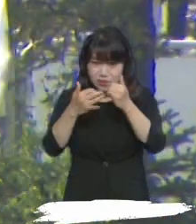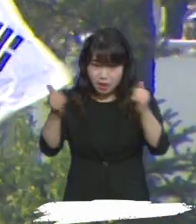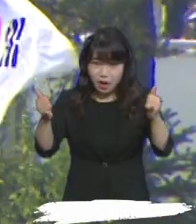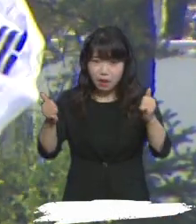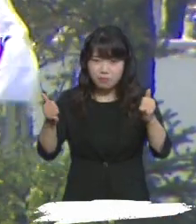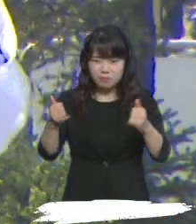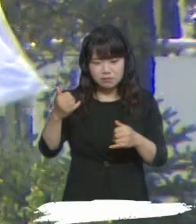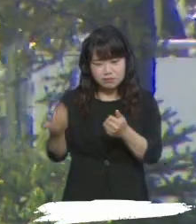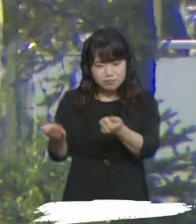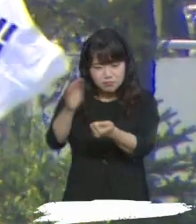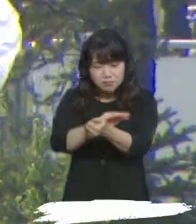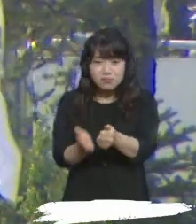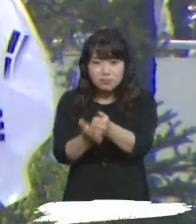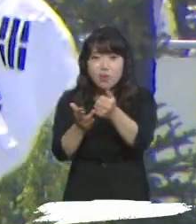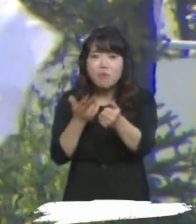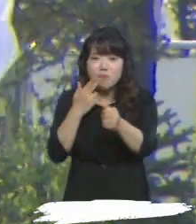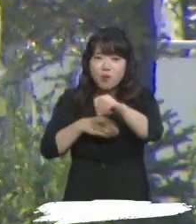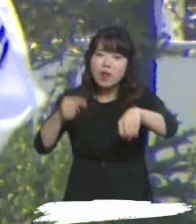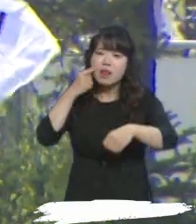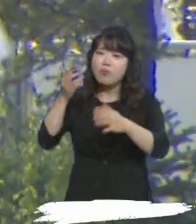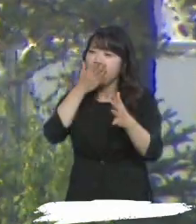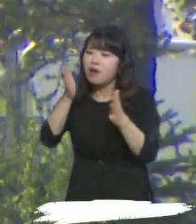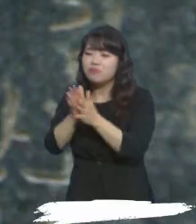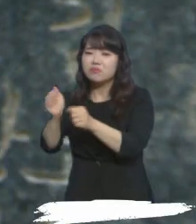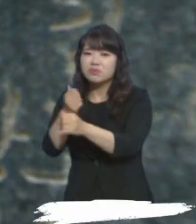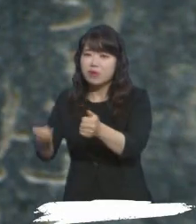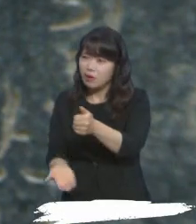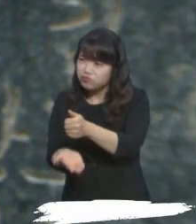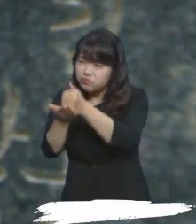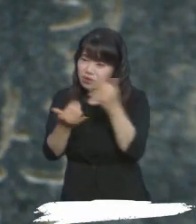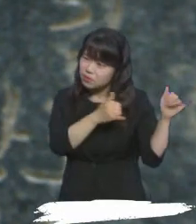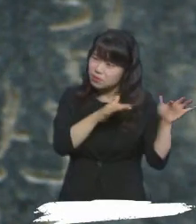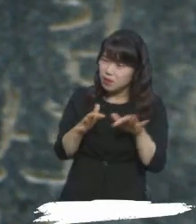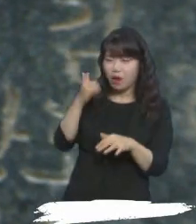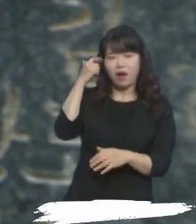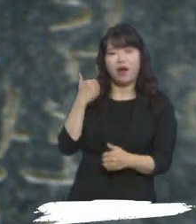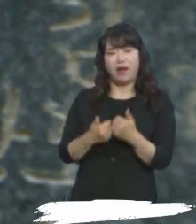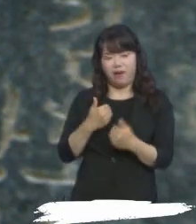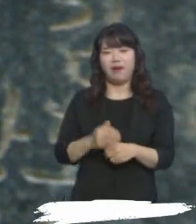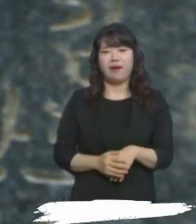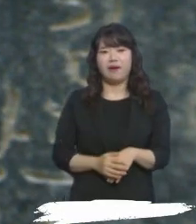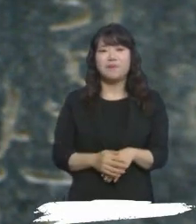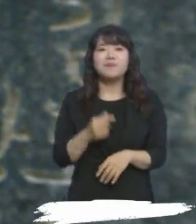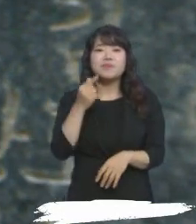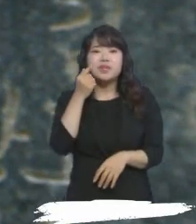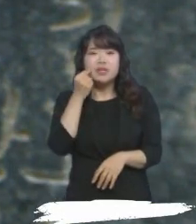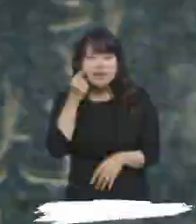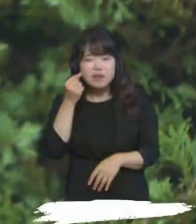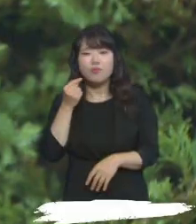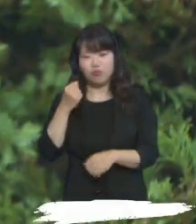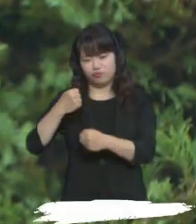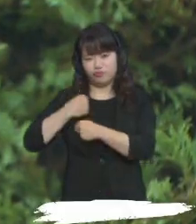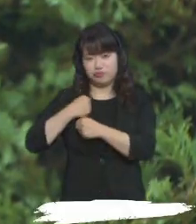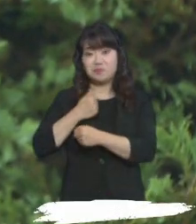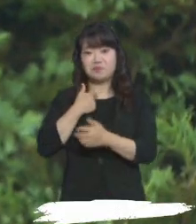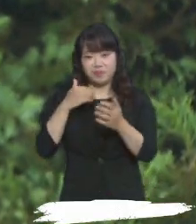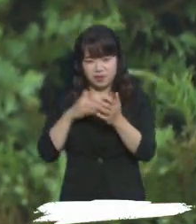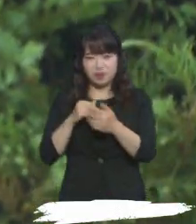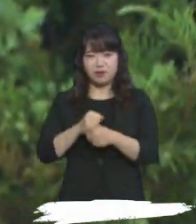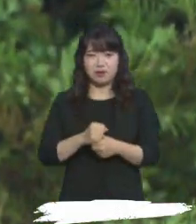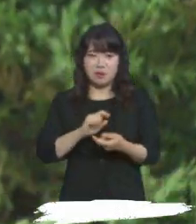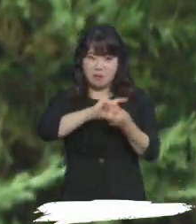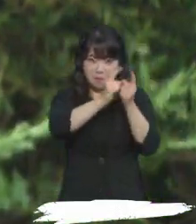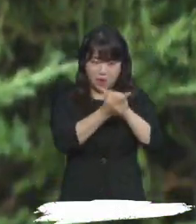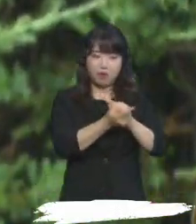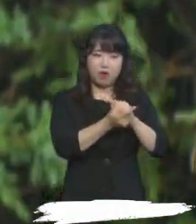과연 누가 있겠는가? 이거 생각할 수밖에 없지 않겠습니까? 일본 만주군 간도 특설대 중대장에서 국군